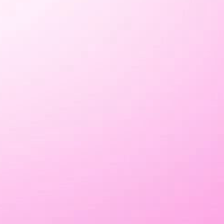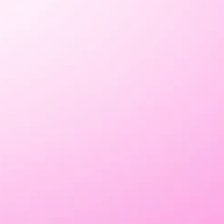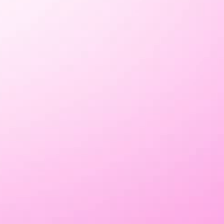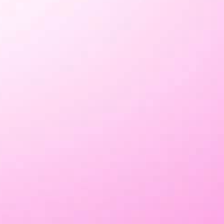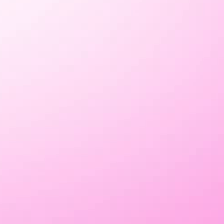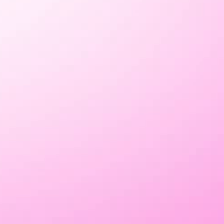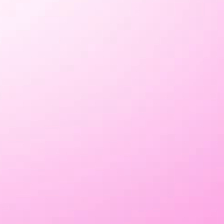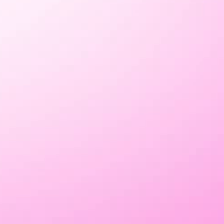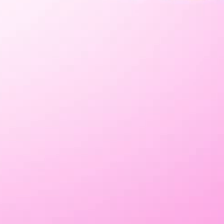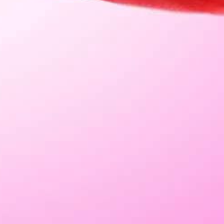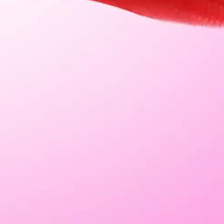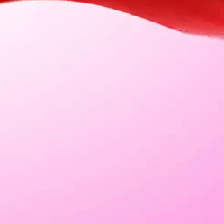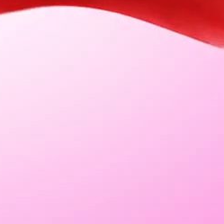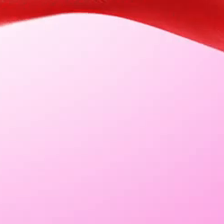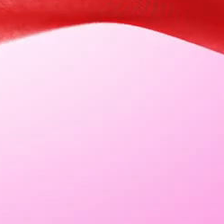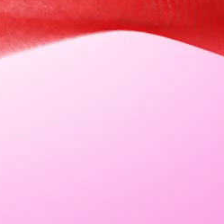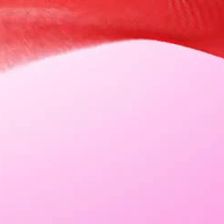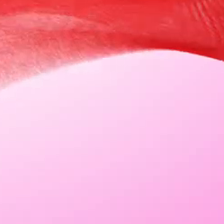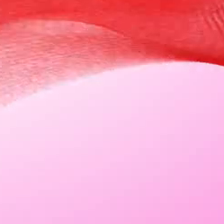아아아